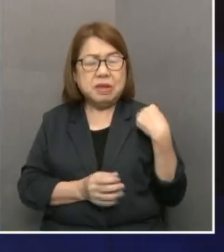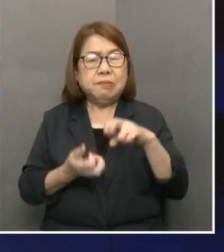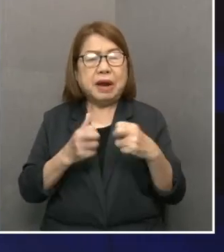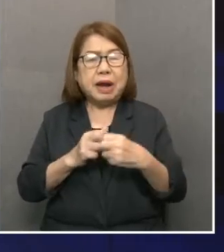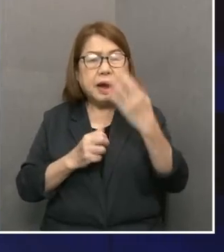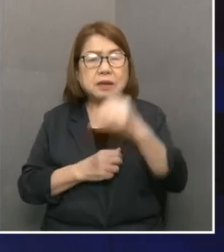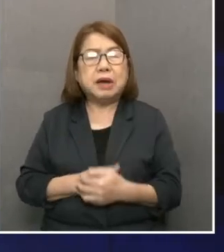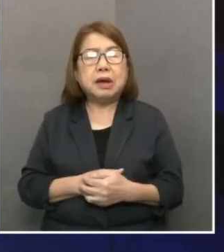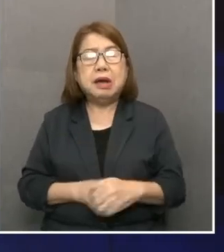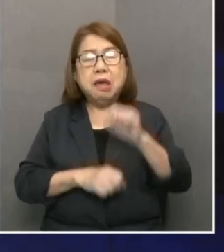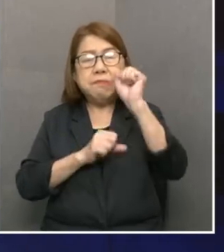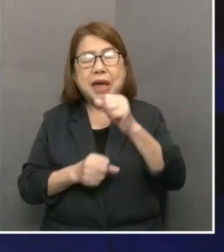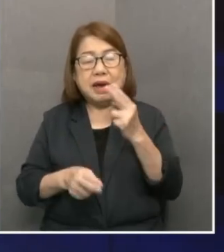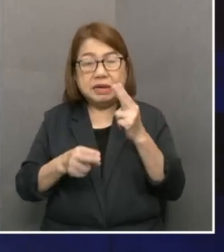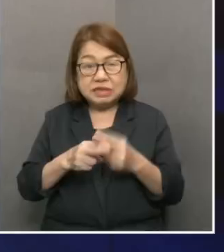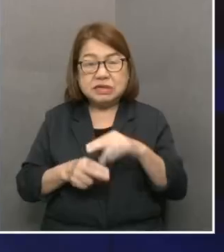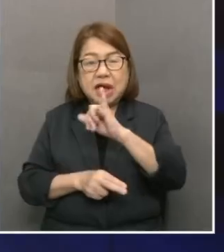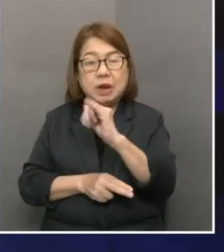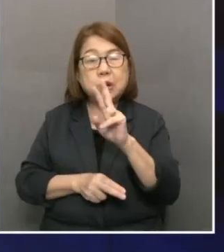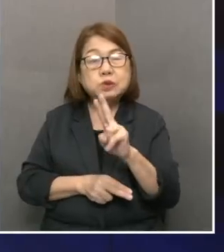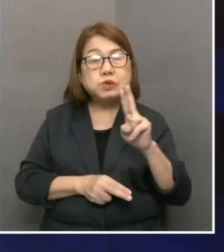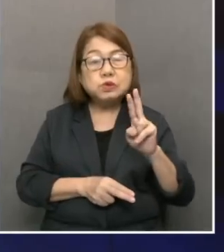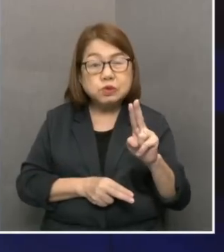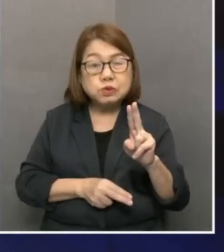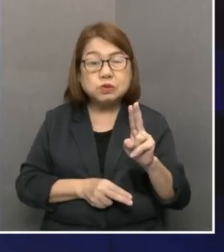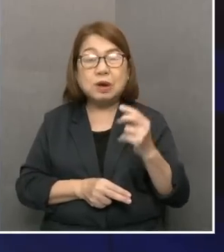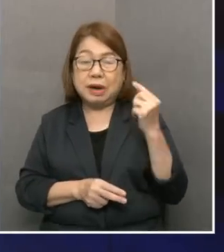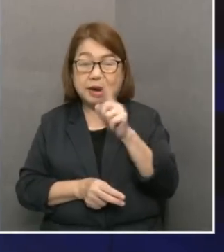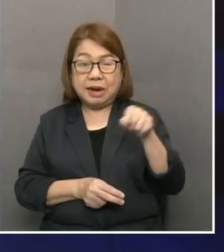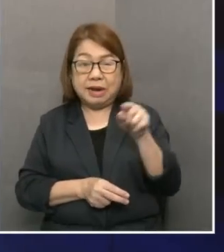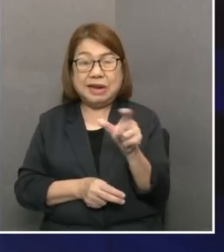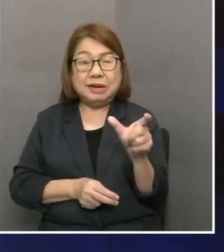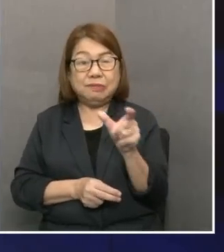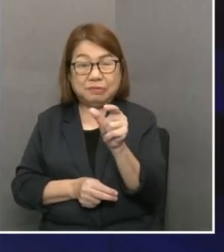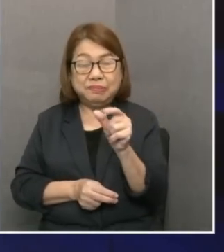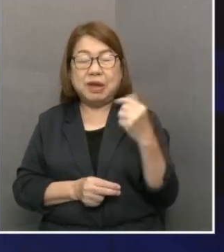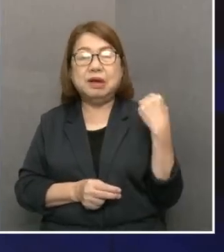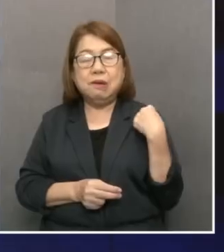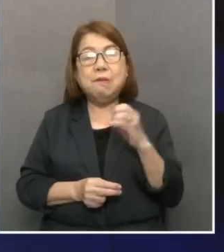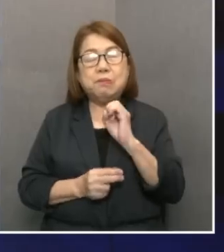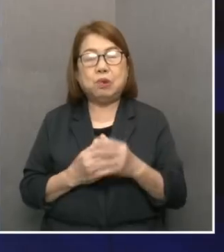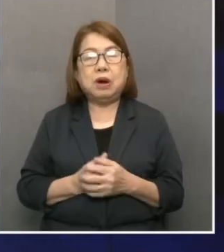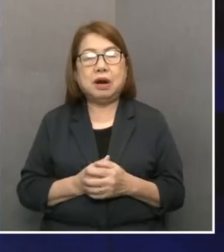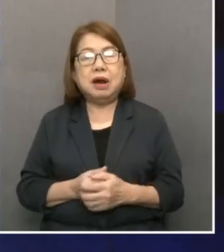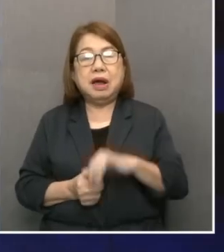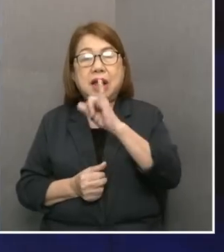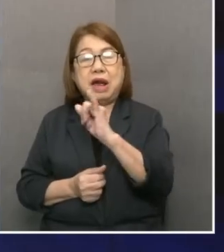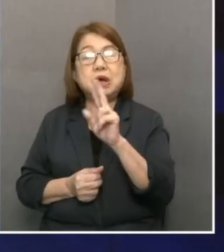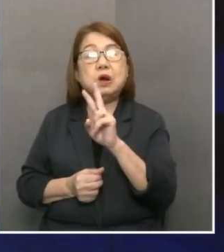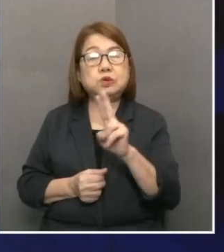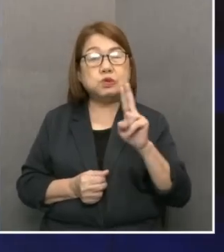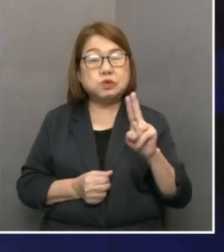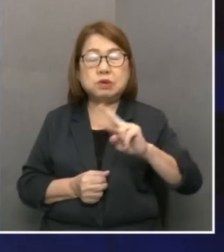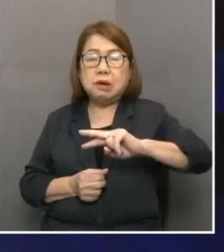iuuนะคะหรือว่าชื่อเต็มก็คือ illegal unreported andunregulated Fishingนะคะ IU Fishingแปลเป็น